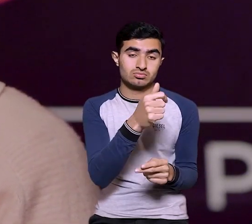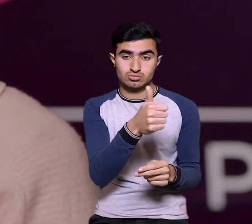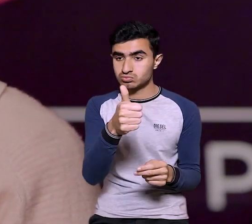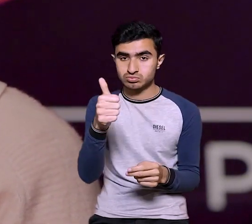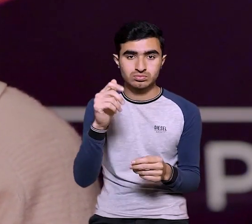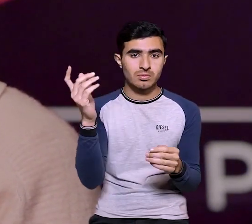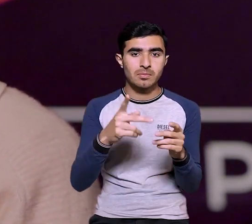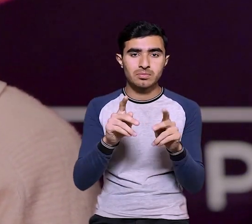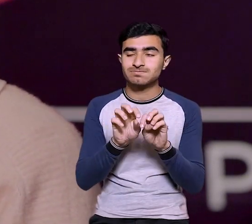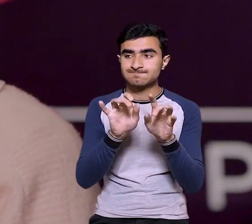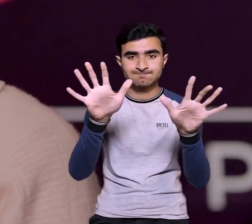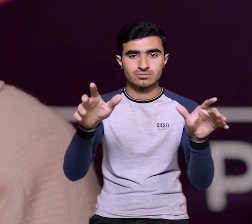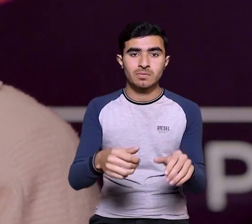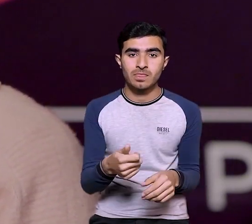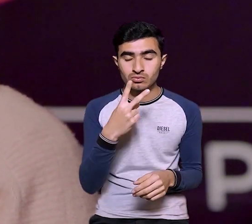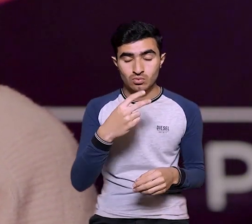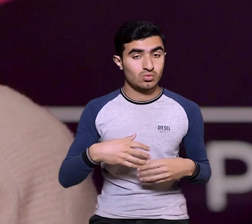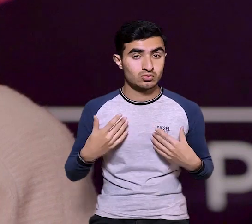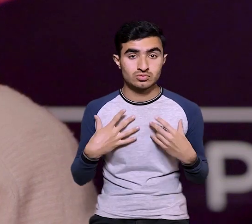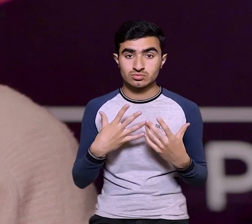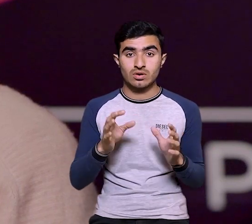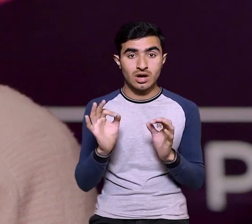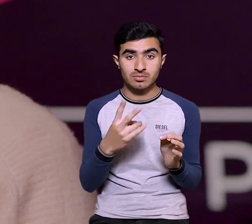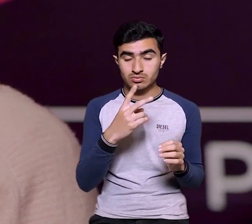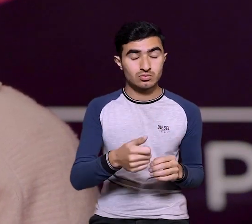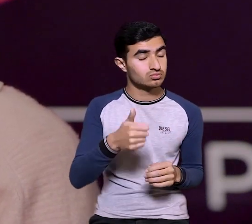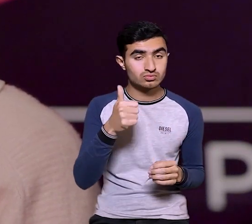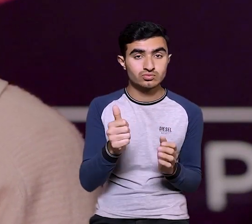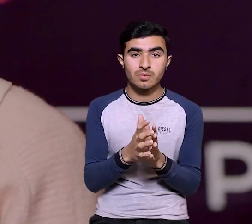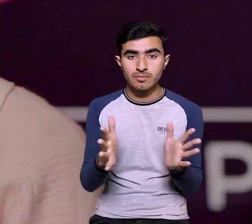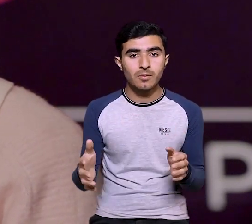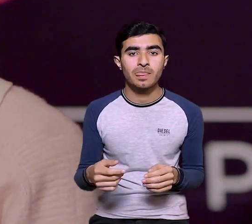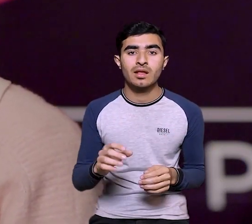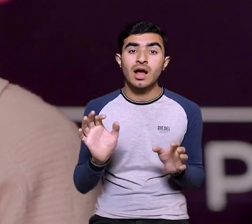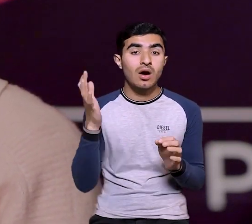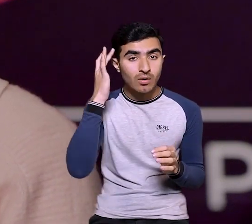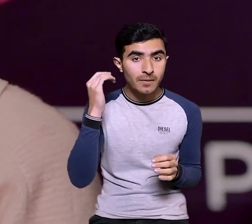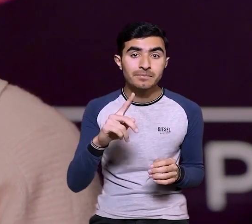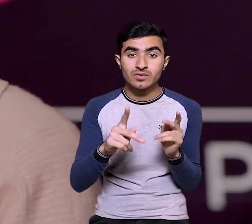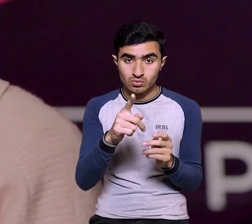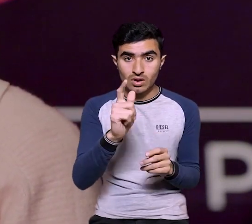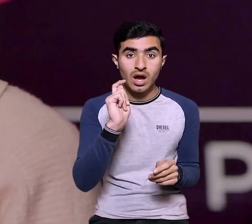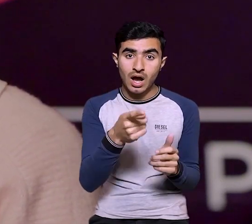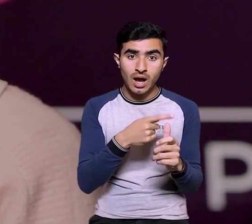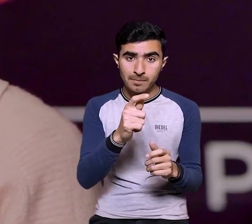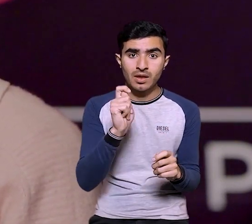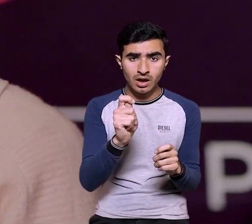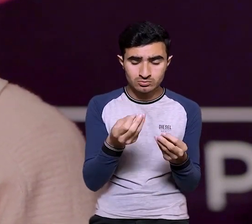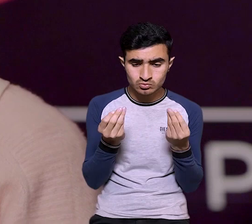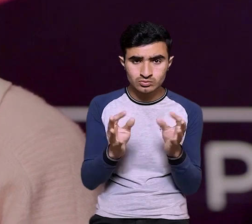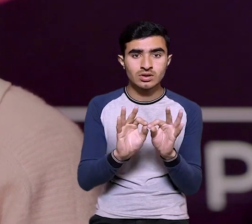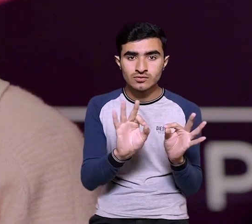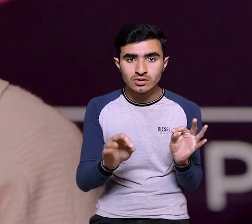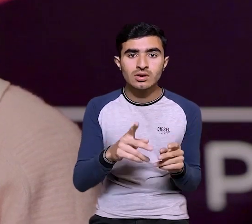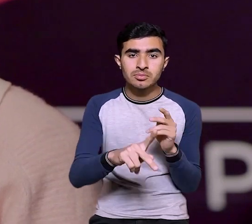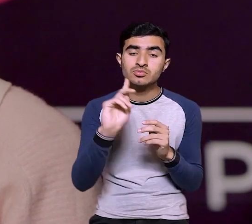थिंग कि आप कोई चीज़ बनाओ और विदिन 1 or 2 years you become known by that name. So that became a brand and we